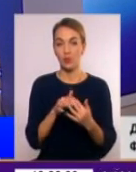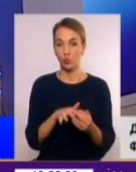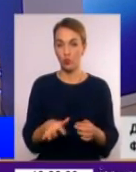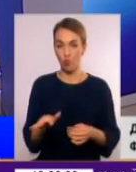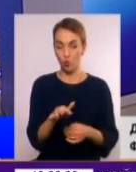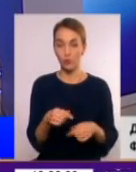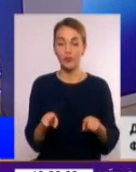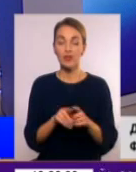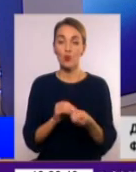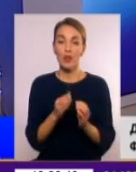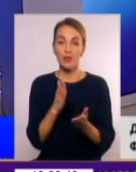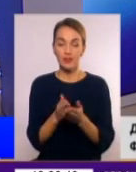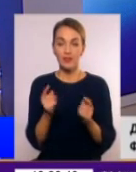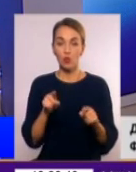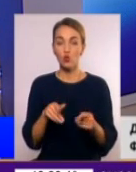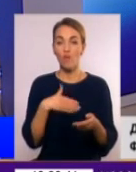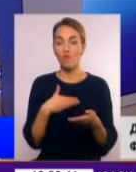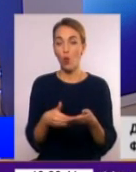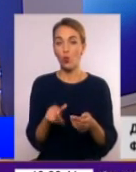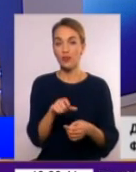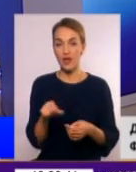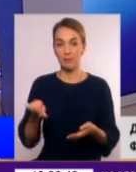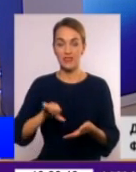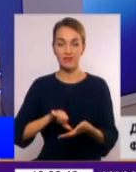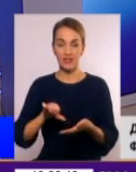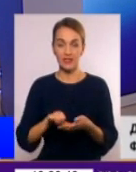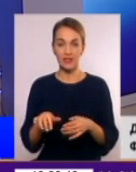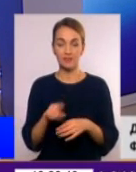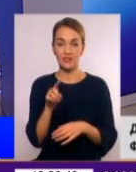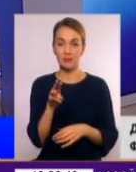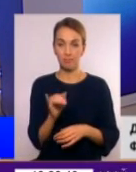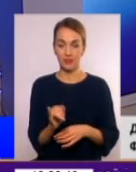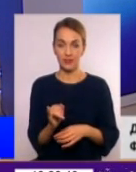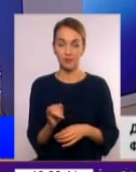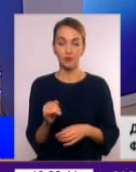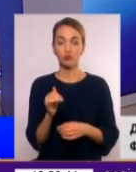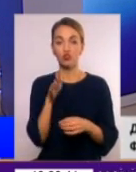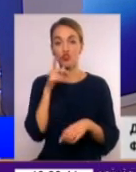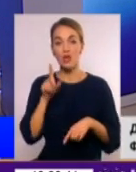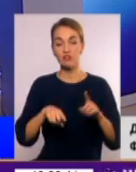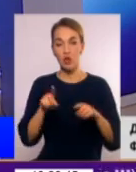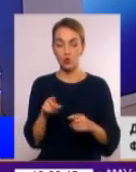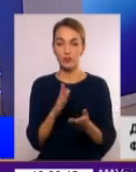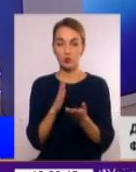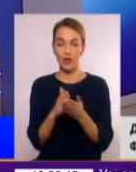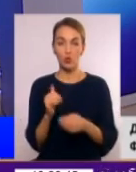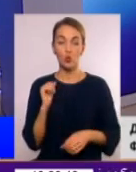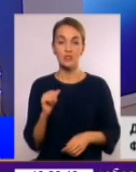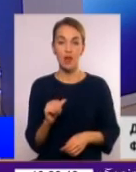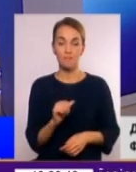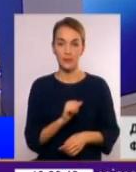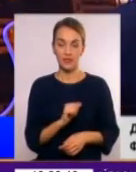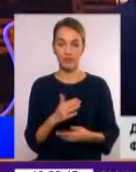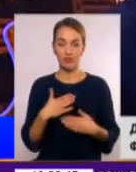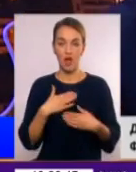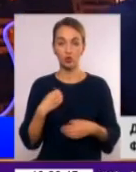такі проблеми є, і те, що волонтери, там, представники засобів масової інформації, час від часу безпосередньо самі